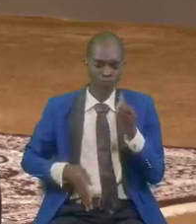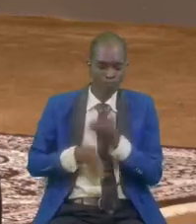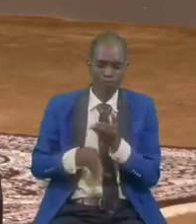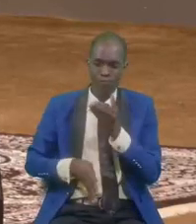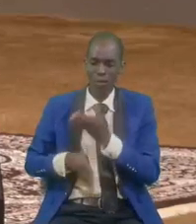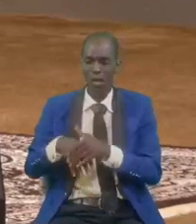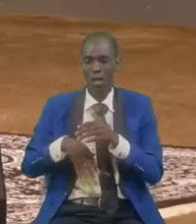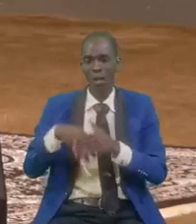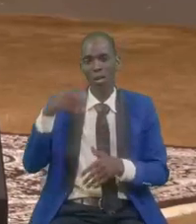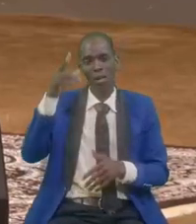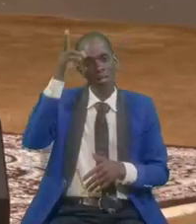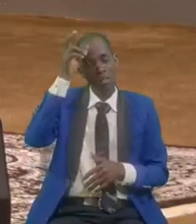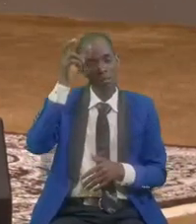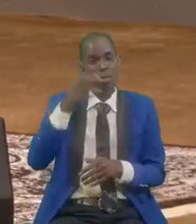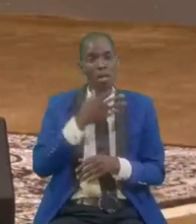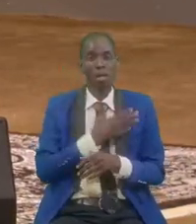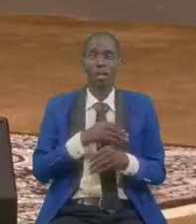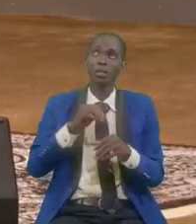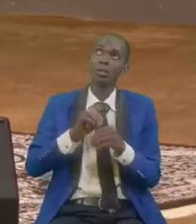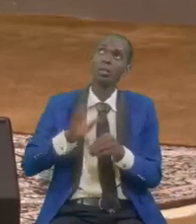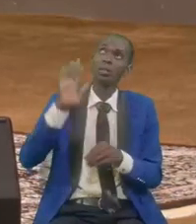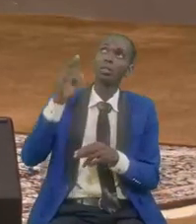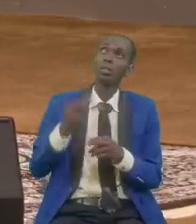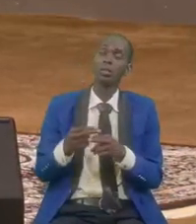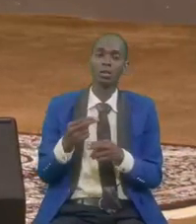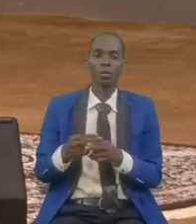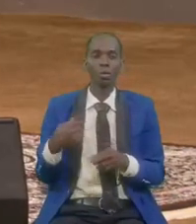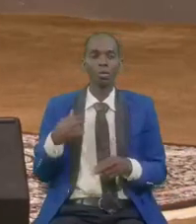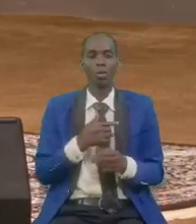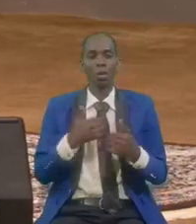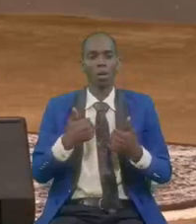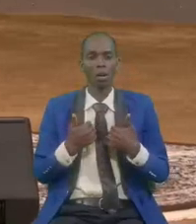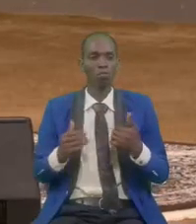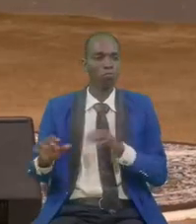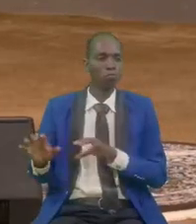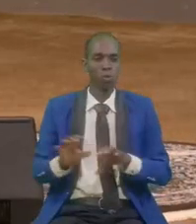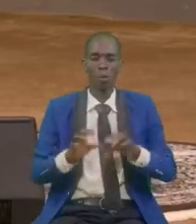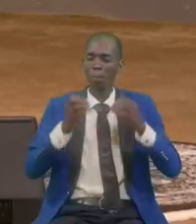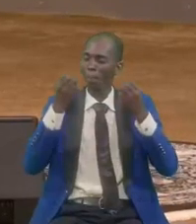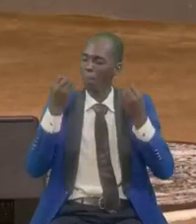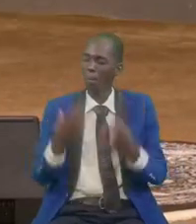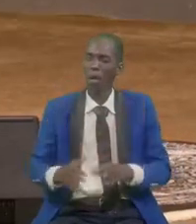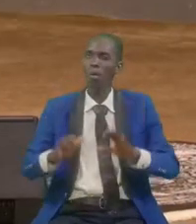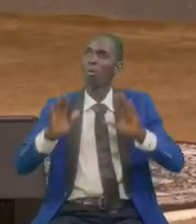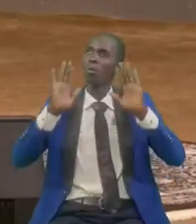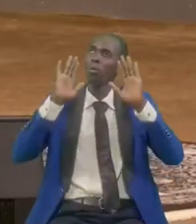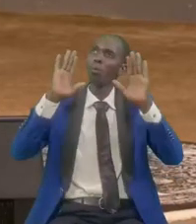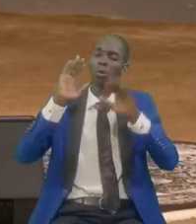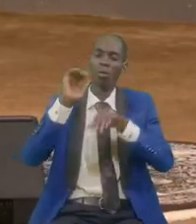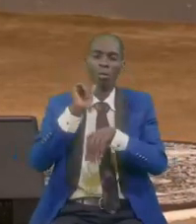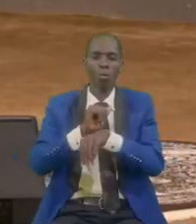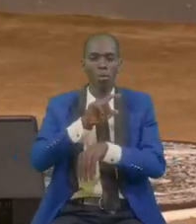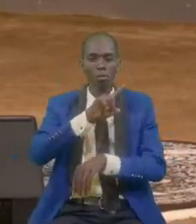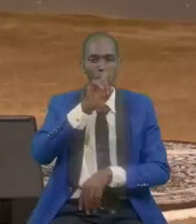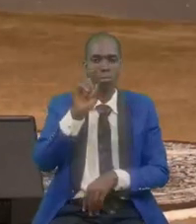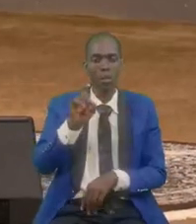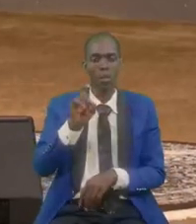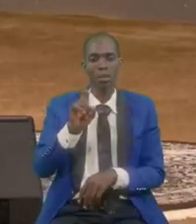ton nom? Et n'avons-nous pas fait beaucoup de miracles par ton nom? Verset